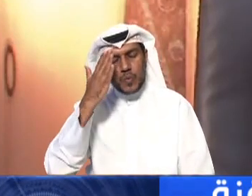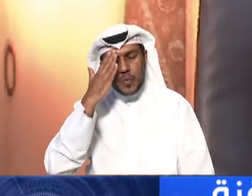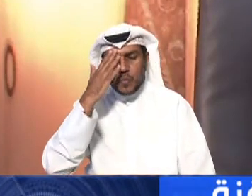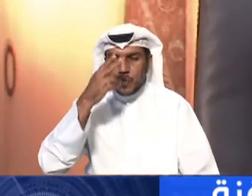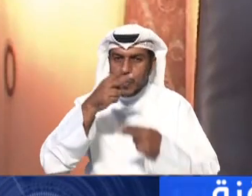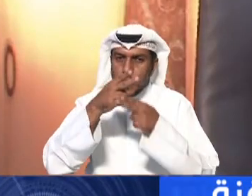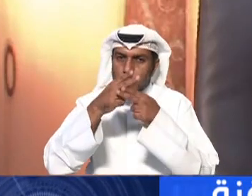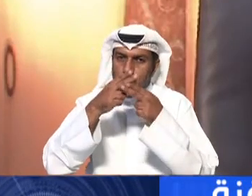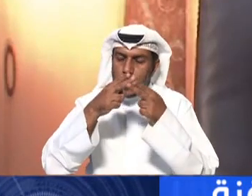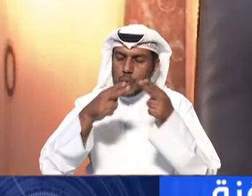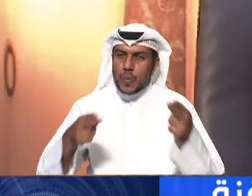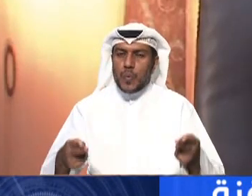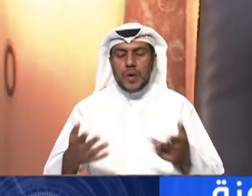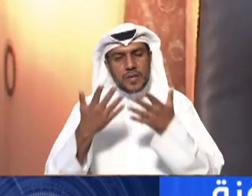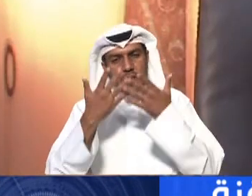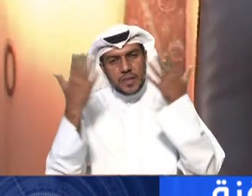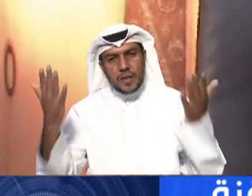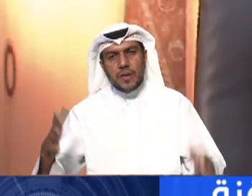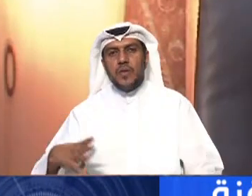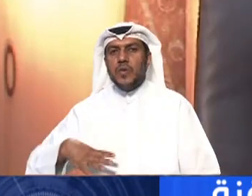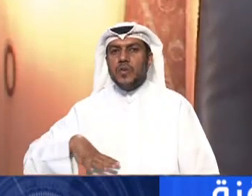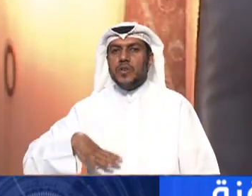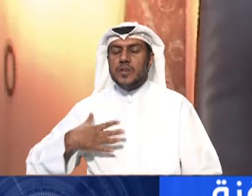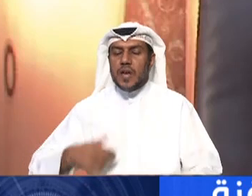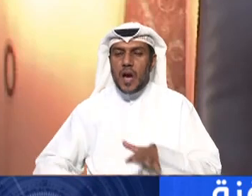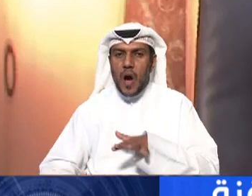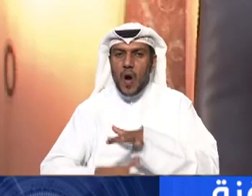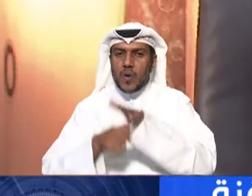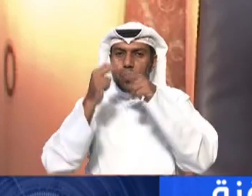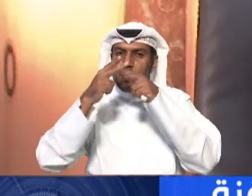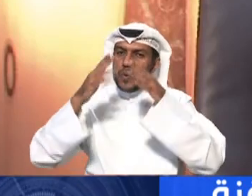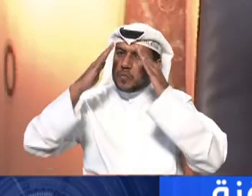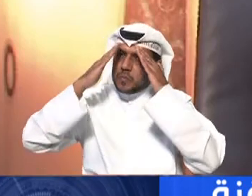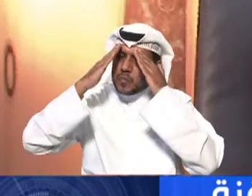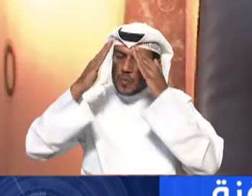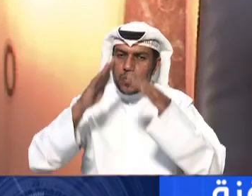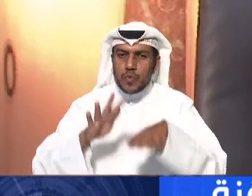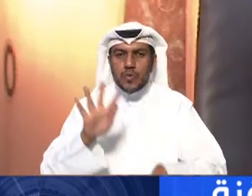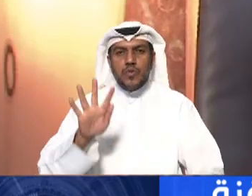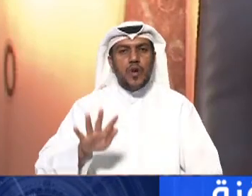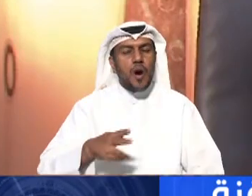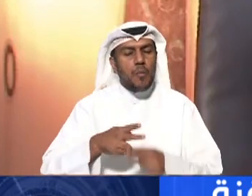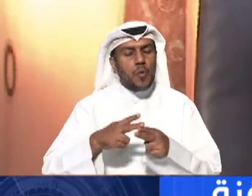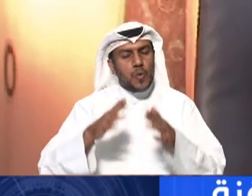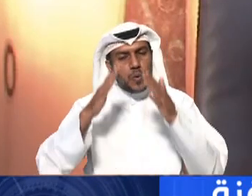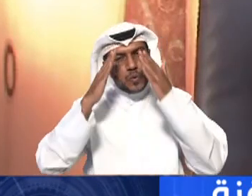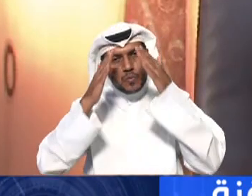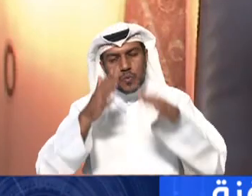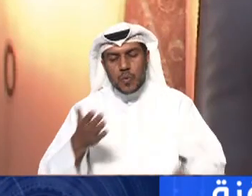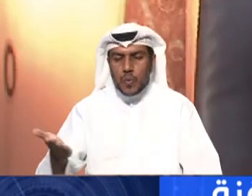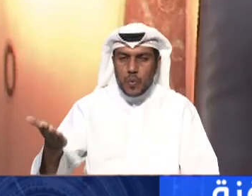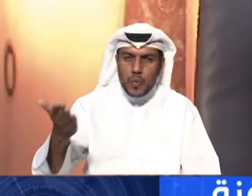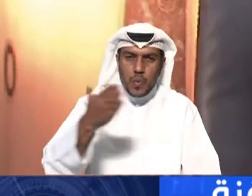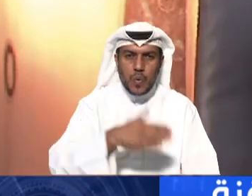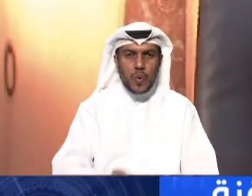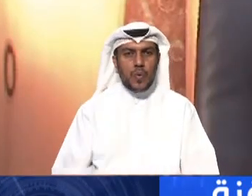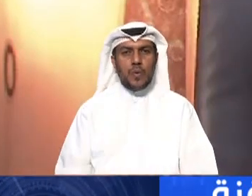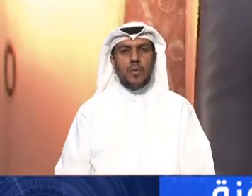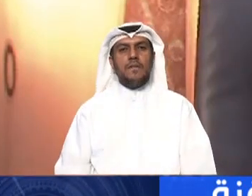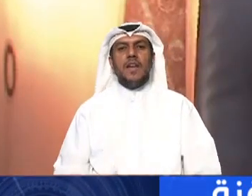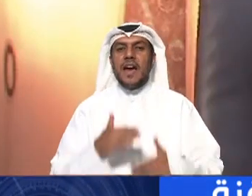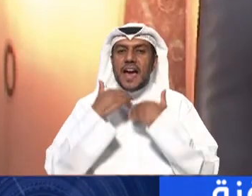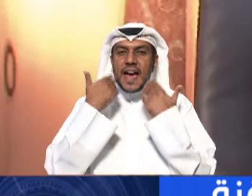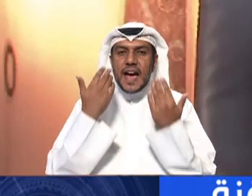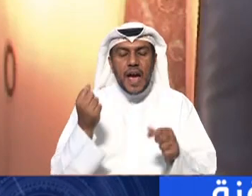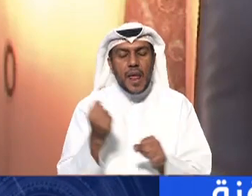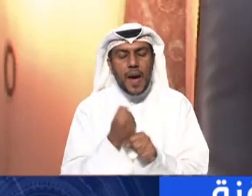إلى أمير الكويت وإلى دولة الكويت وإلى شعب الكويت على هذه اليد البيضاء التي لم